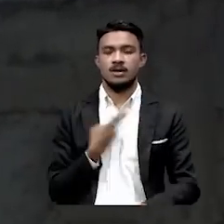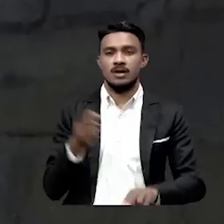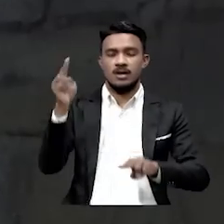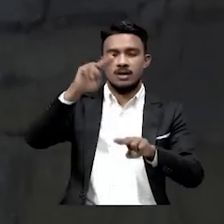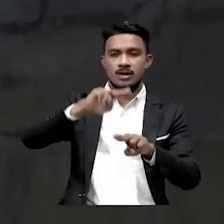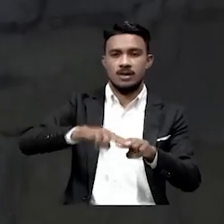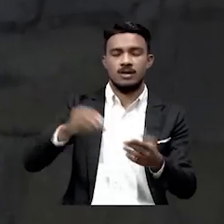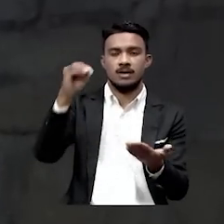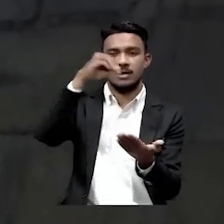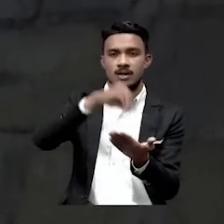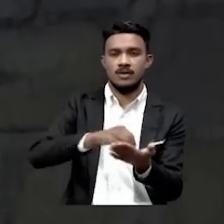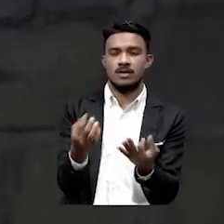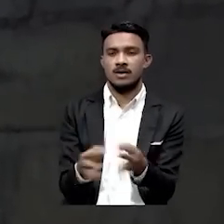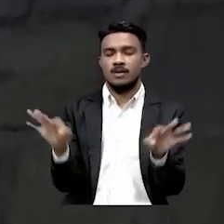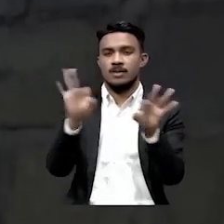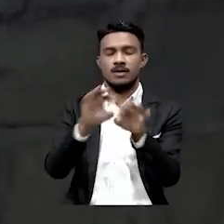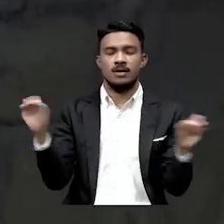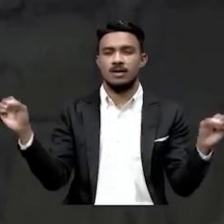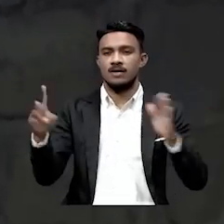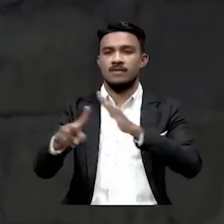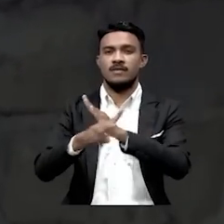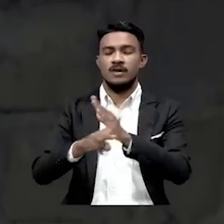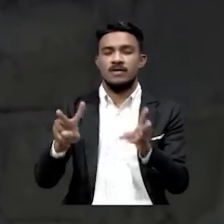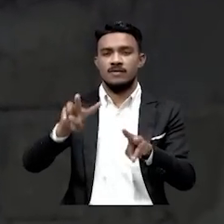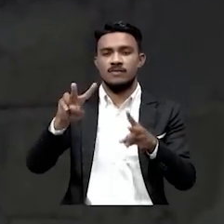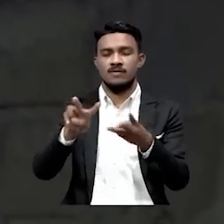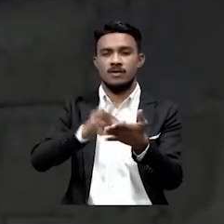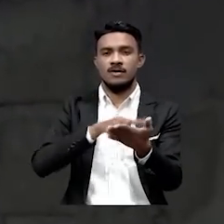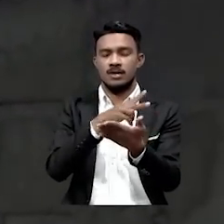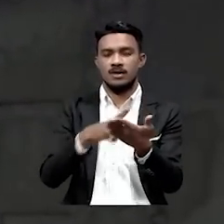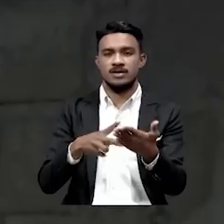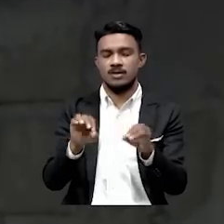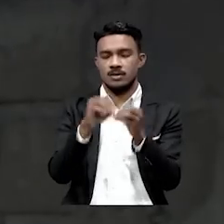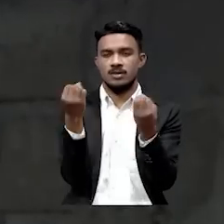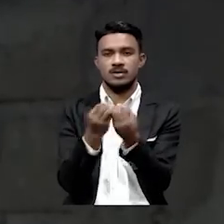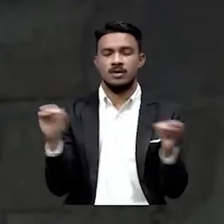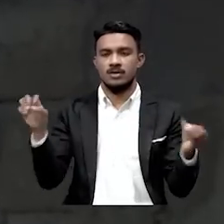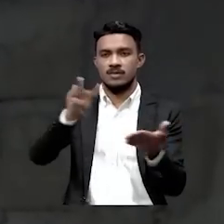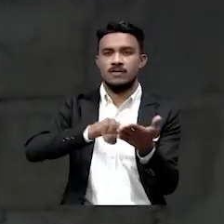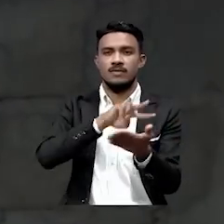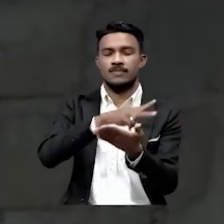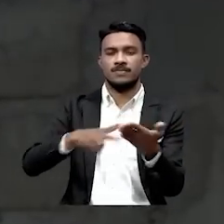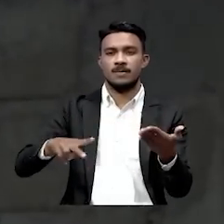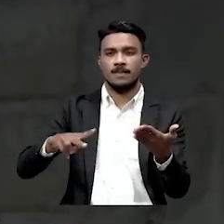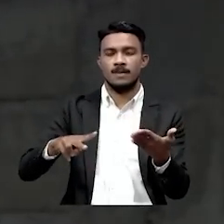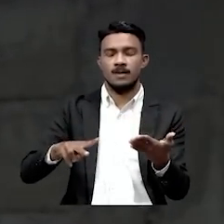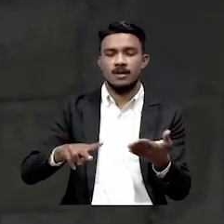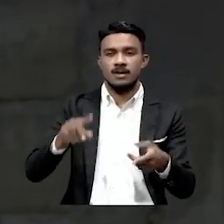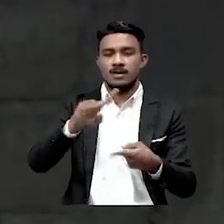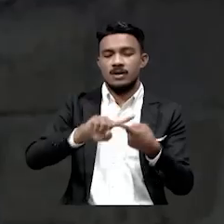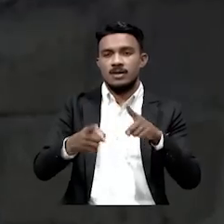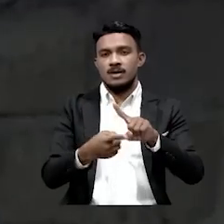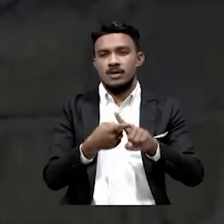prioridade lá sem violência organização sem violência persaudaraan né tem que utiliza para boa tira né bem